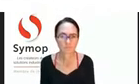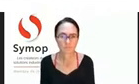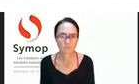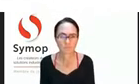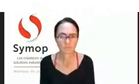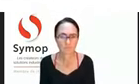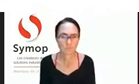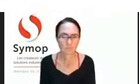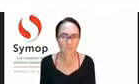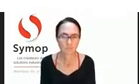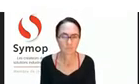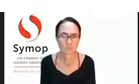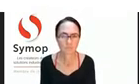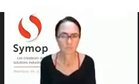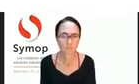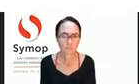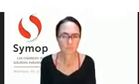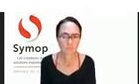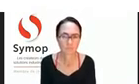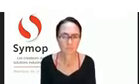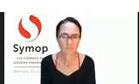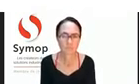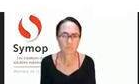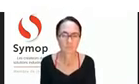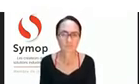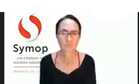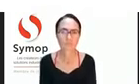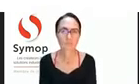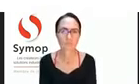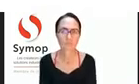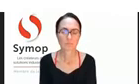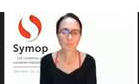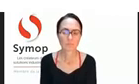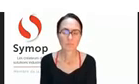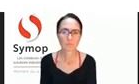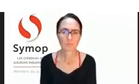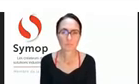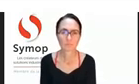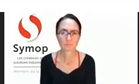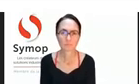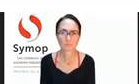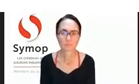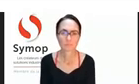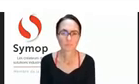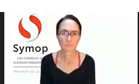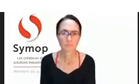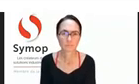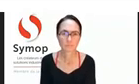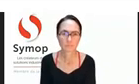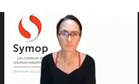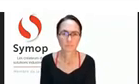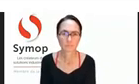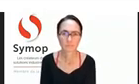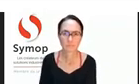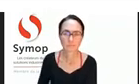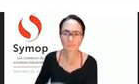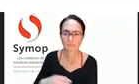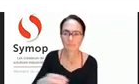instrumenter, modéliser et prévenir en fait tous les problèmes qu'on peut avoir sur une tête de